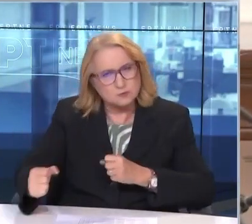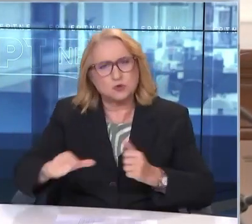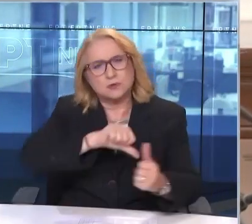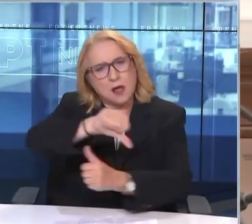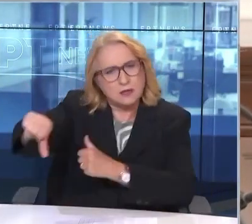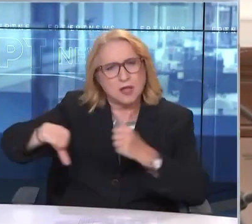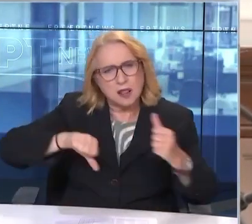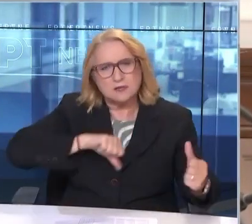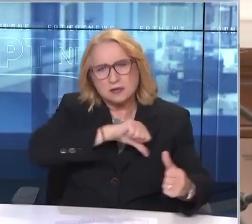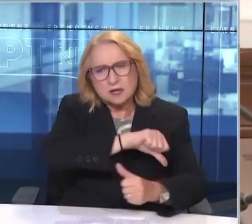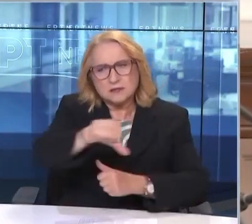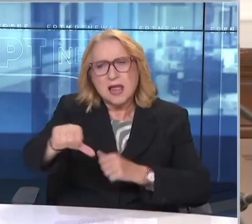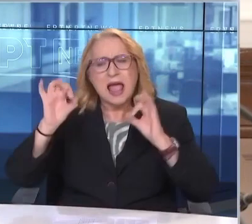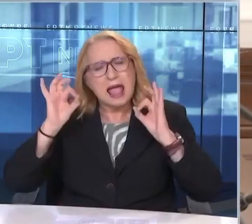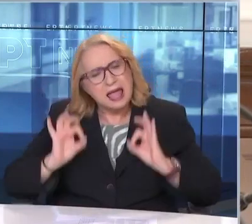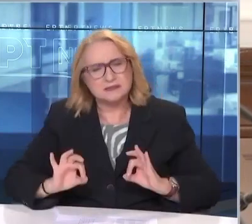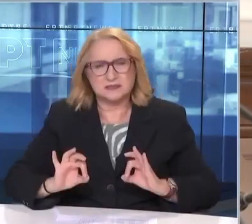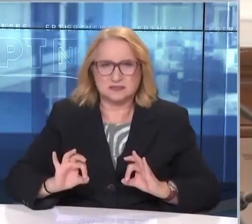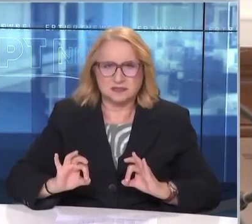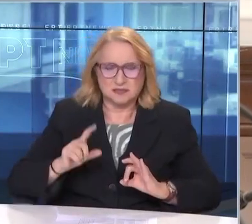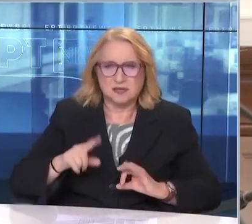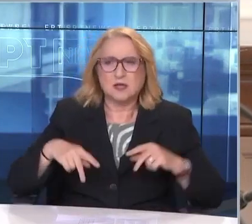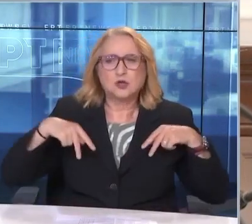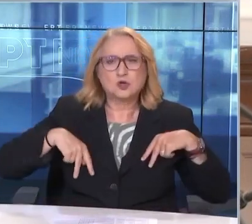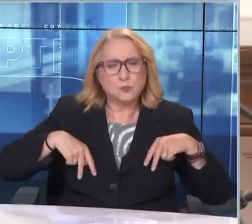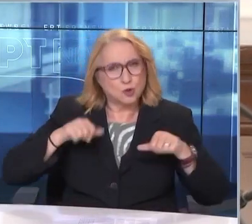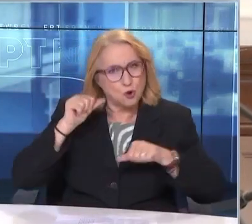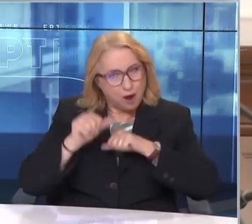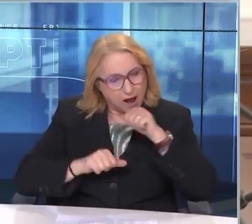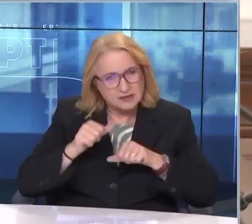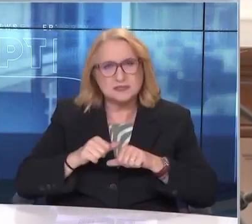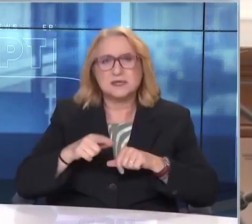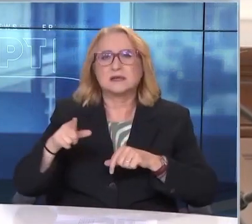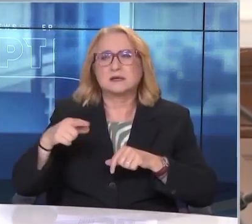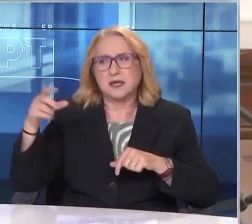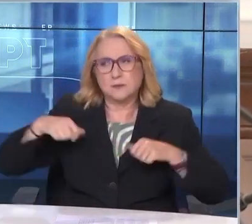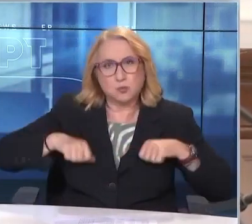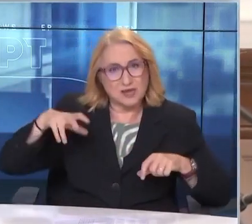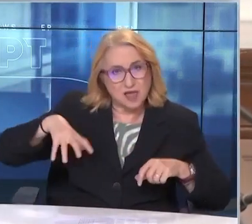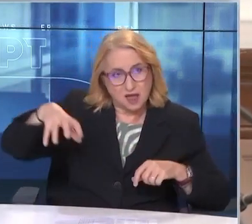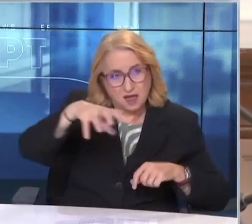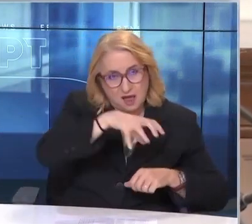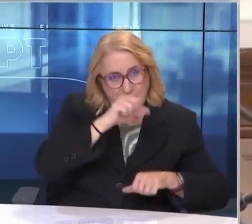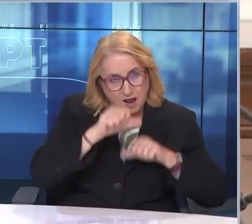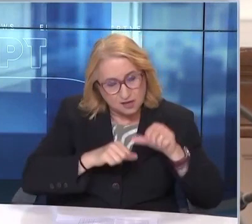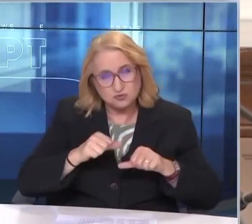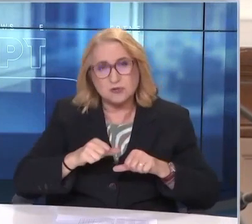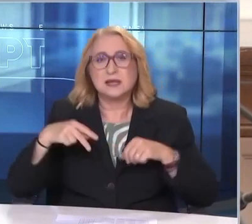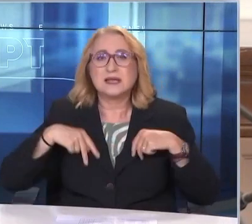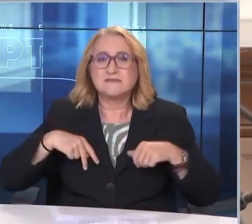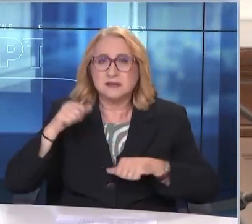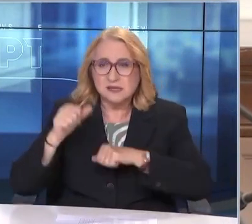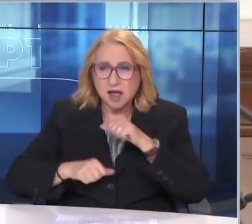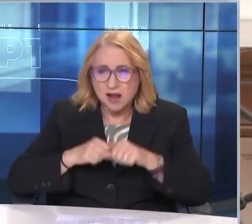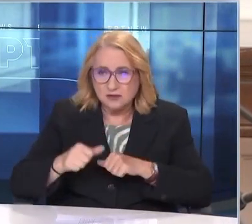βαθιές οργανωτικές αλλαγές στην διάρθρωση των Υπουργείων και τη σύνθεση της κυβέρνησης ναι, μπορούν να αποδώσουν, αλλά μόνο όταν είναι